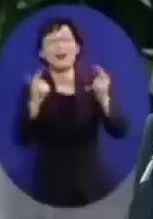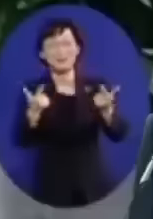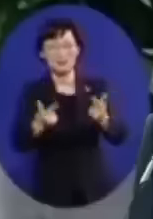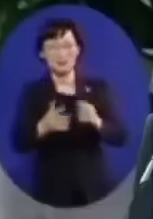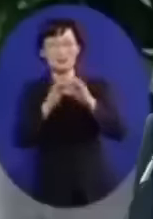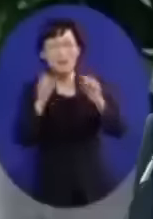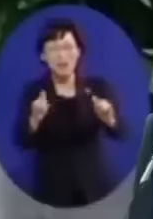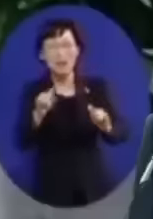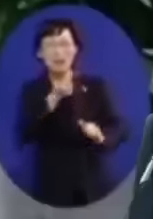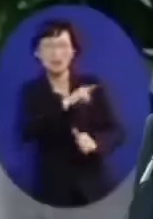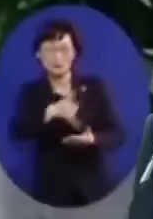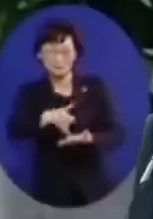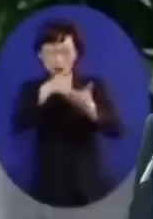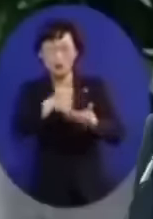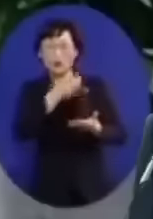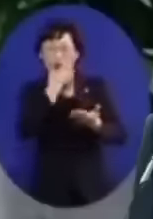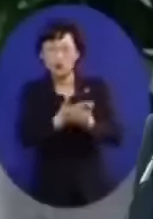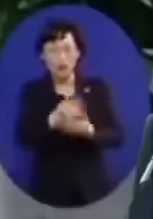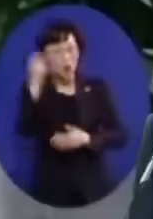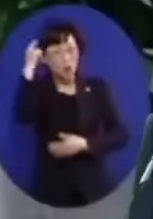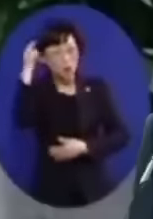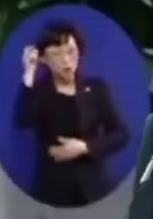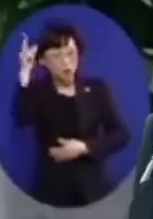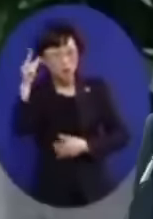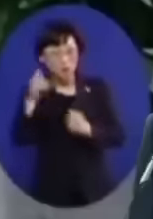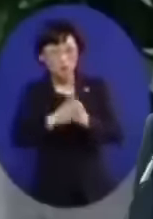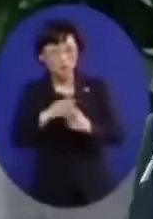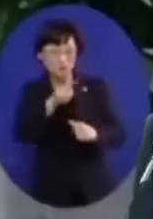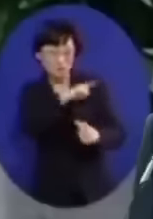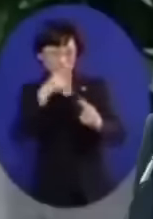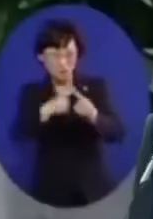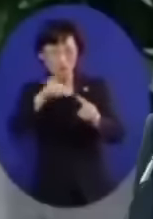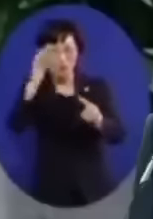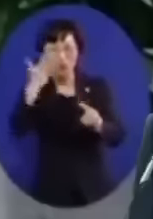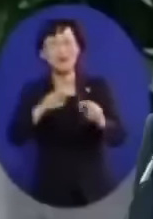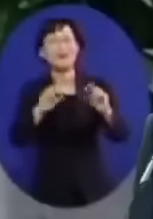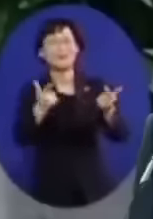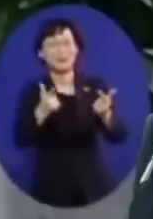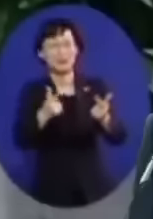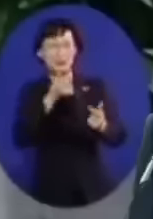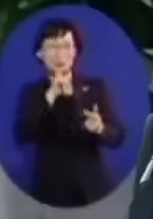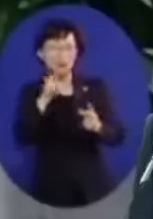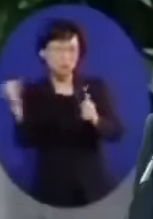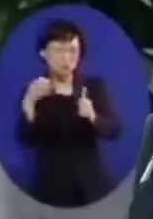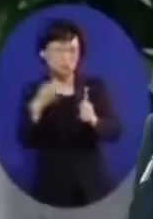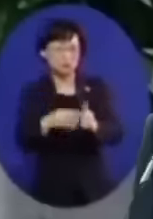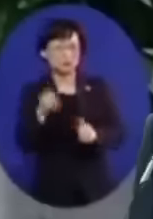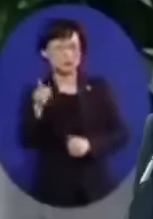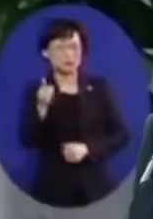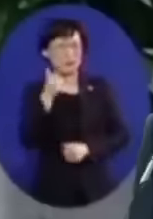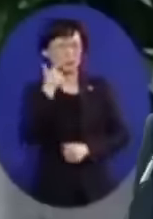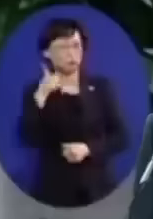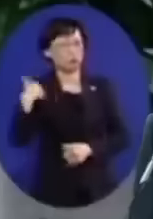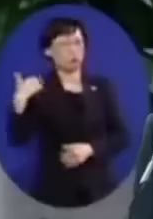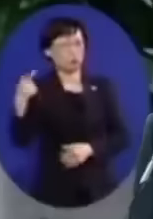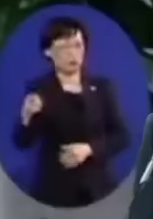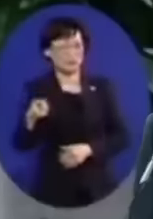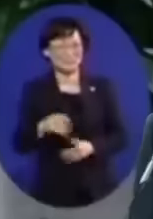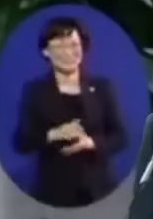사람이 되어야지 머리만 좋다고 1등 하는 줄 아냐. 그래서 나는 그 말을 듣고 자기가 못 나누니까